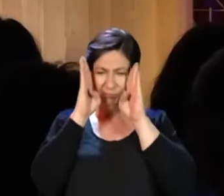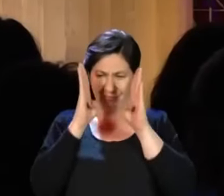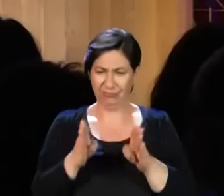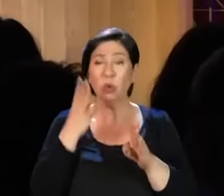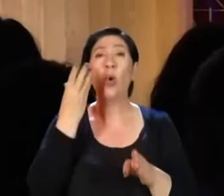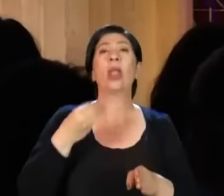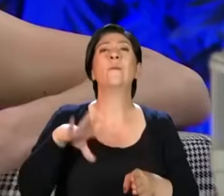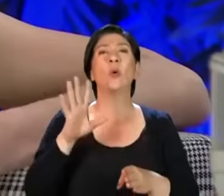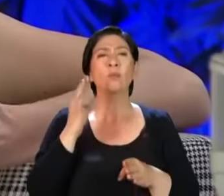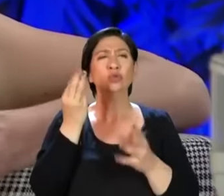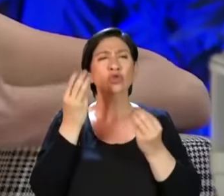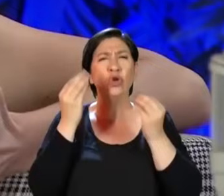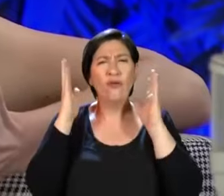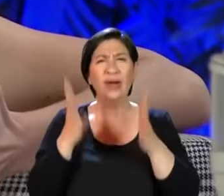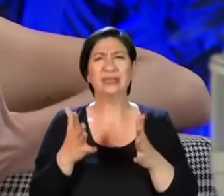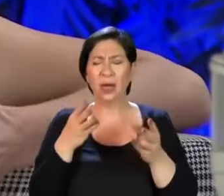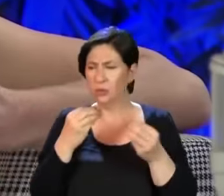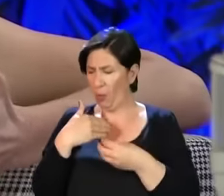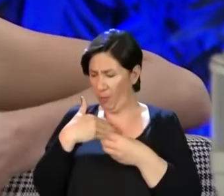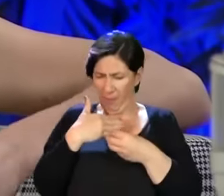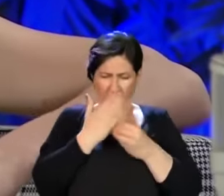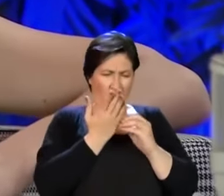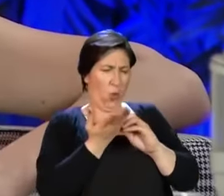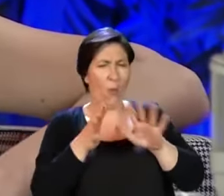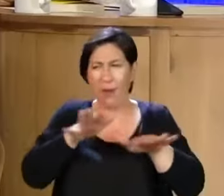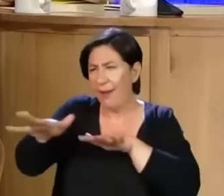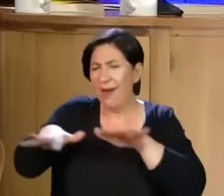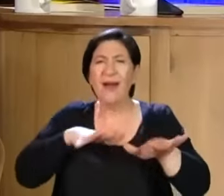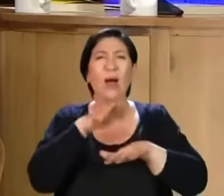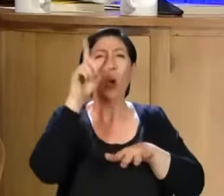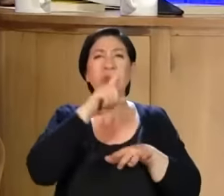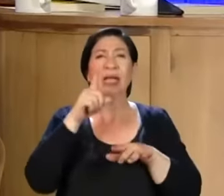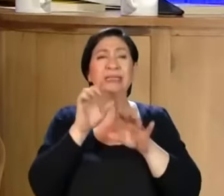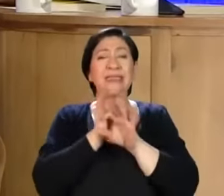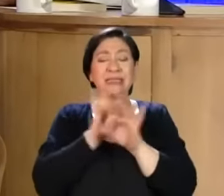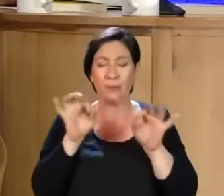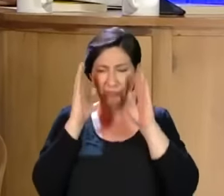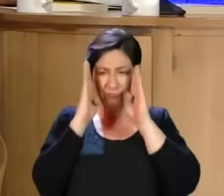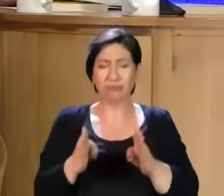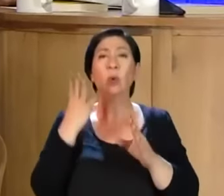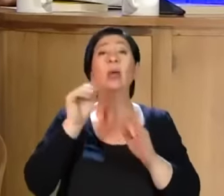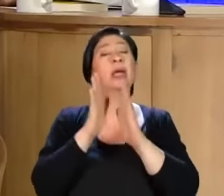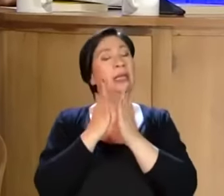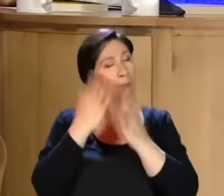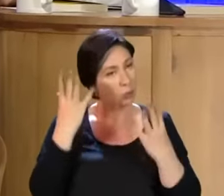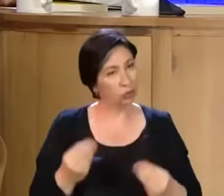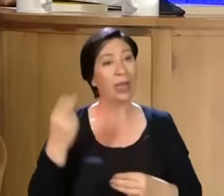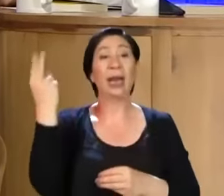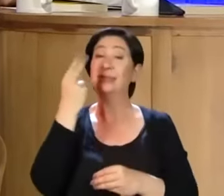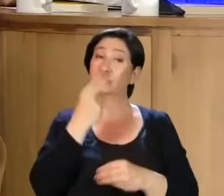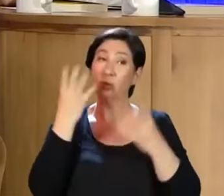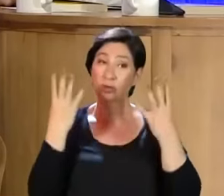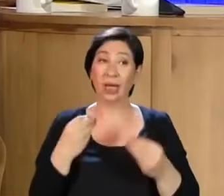konsantre olamıyorum birçok şeye bölünü Galiba birçok şeyle O yüzden yoksa ama kitap da olacak Resim de olacak